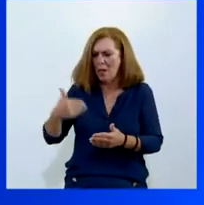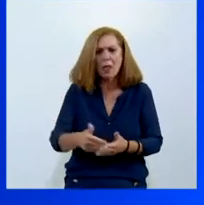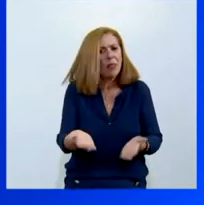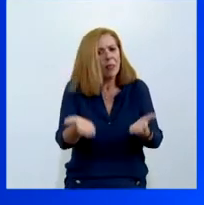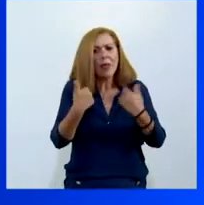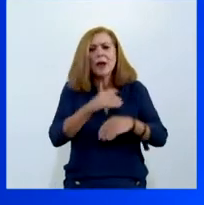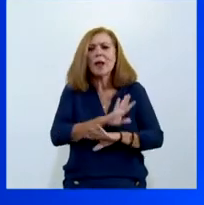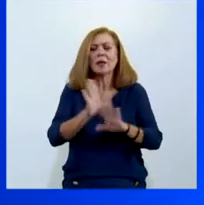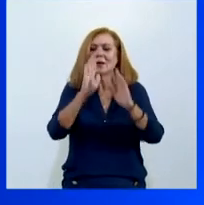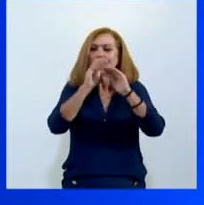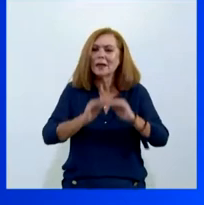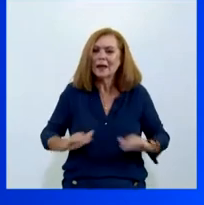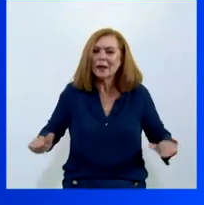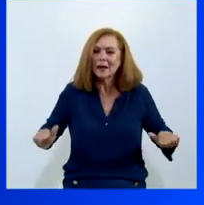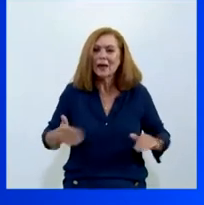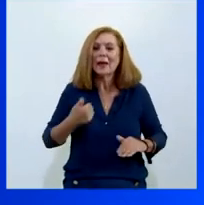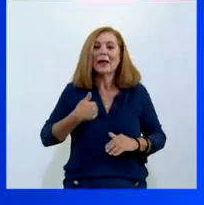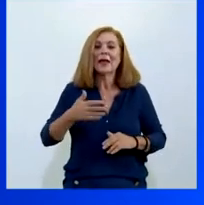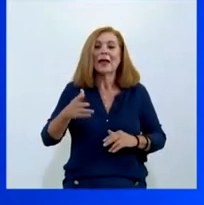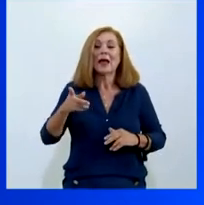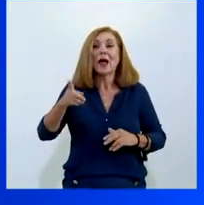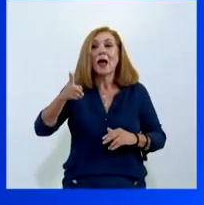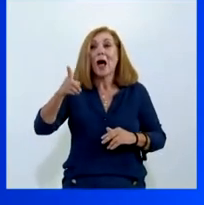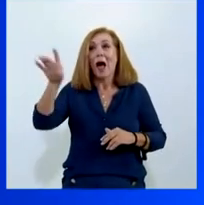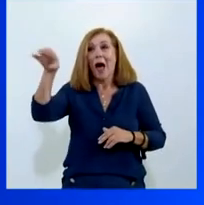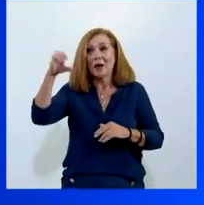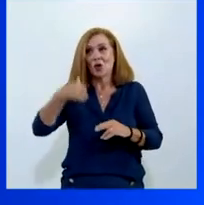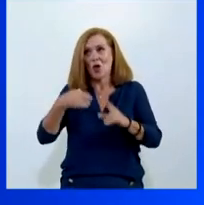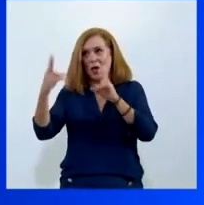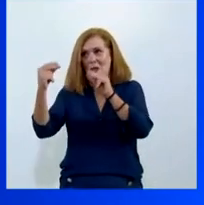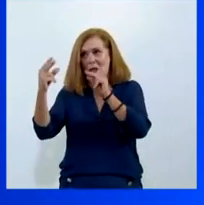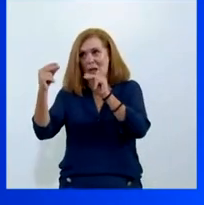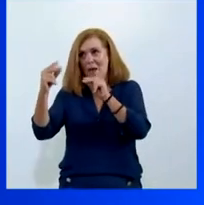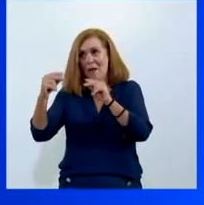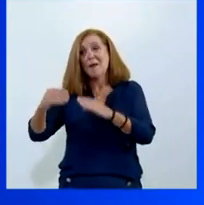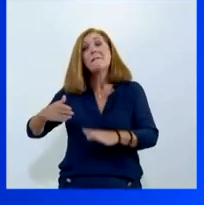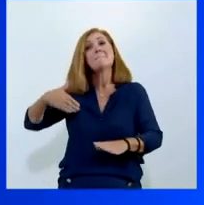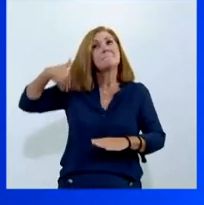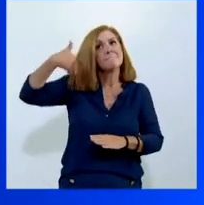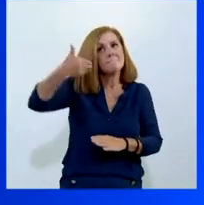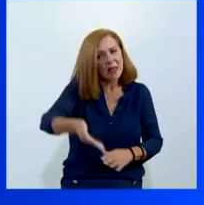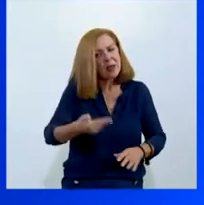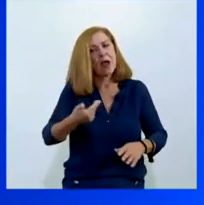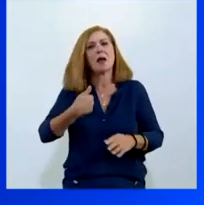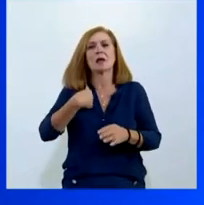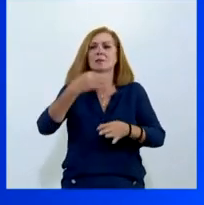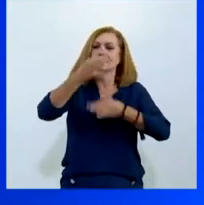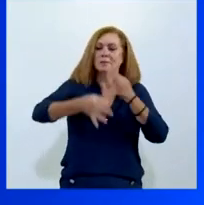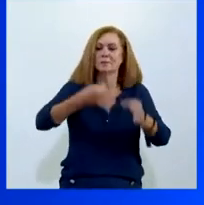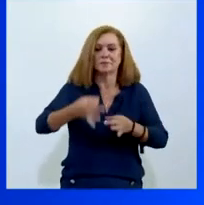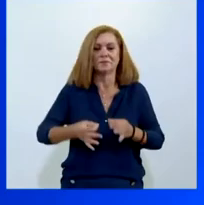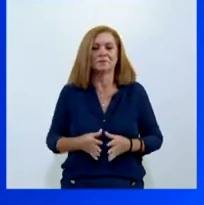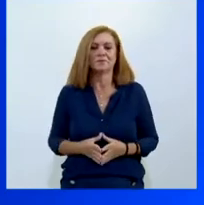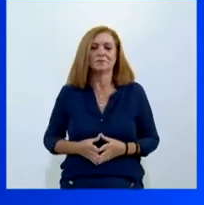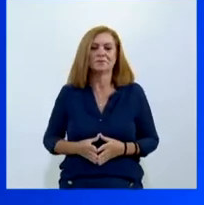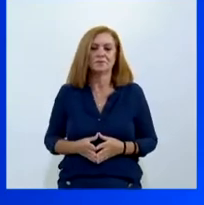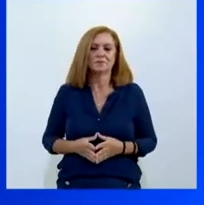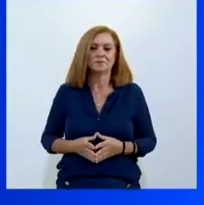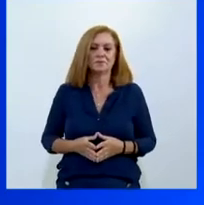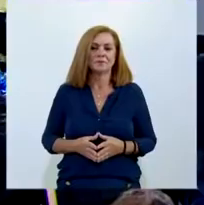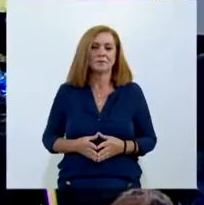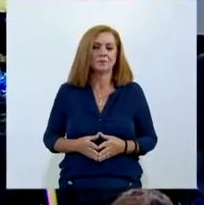υπόλοιπα, μετά τη συζήτησή μου με τον πρόεδρο Ερντογάν την Τετάρτη στη Νέα Υόρκη.